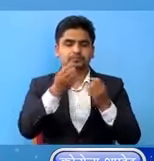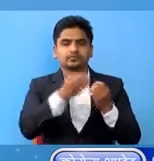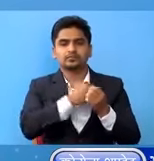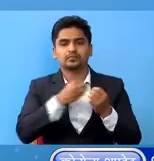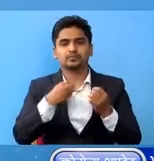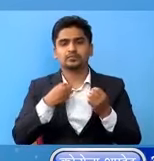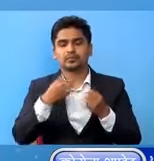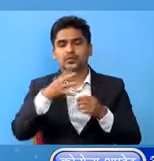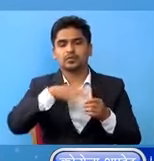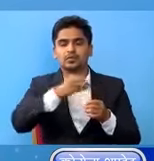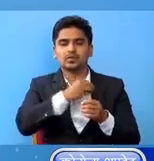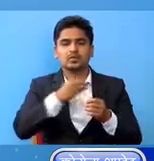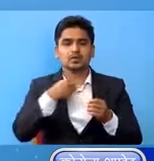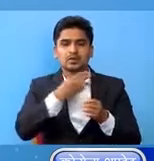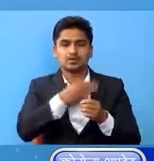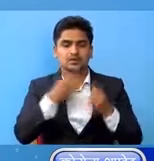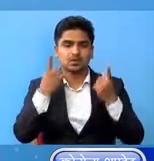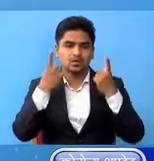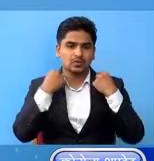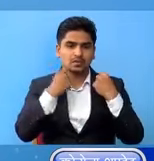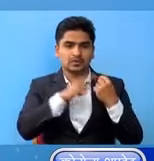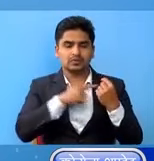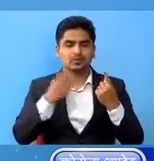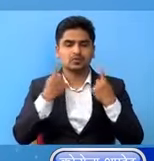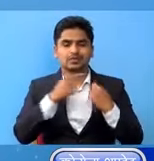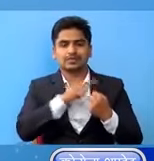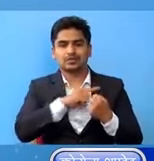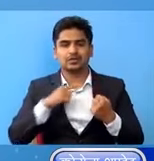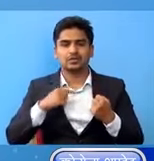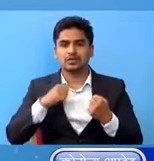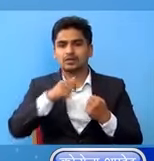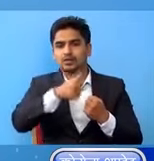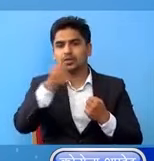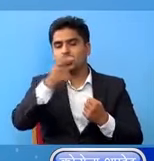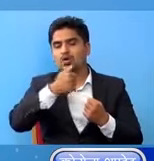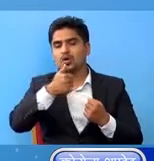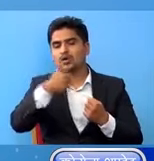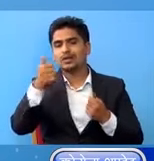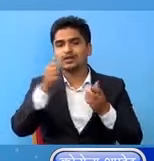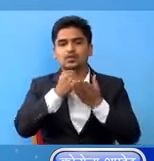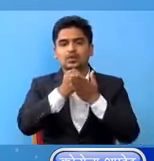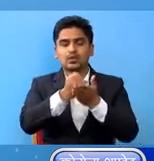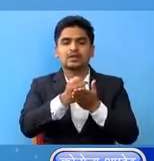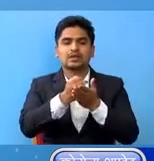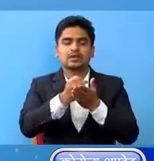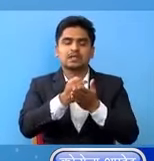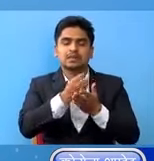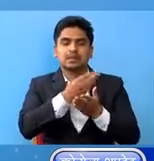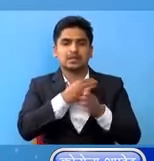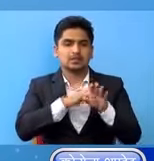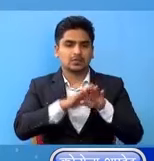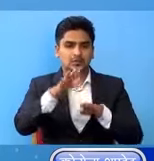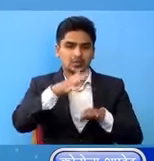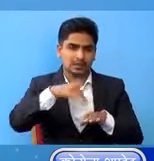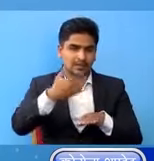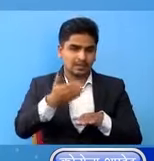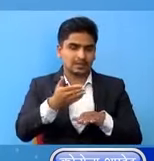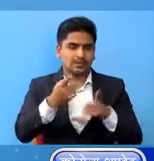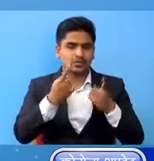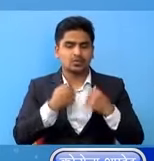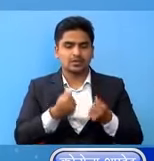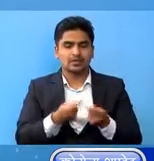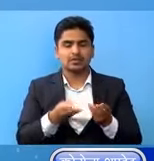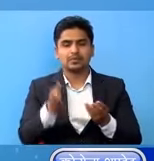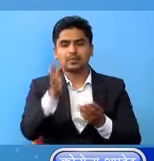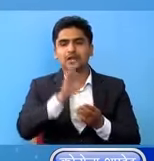खटिनुभएका सम्पूर्ण चिकित्सक, नर्सिङ स्टाफ, स्वास्थ्यकर्मी तथा अन्य सहयोगी शुभेच्छुकहरू सबैलाई